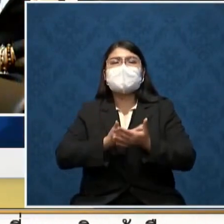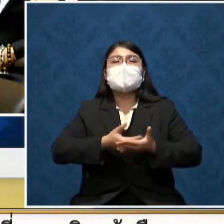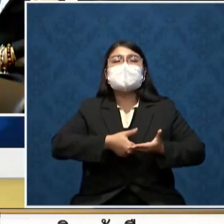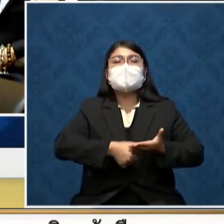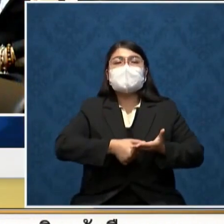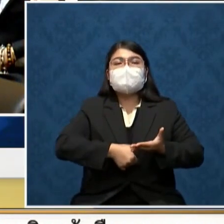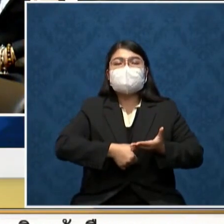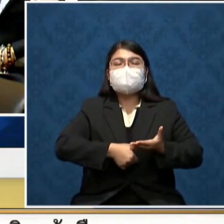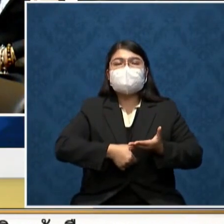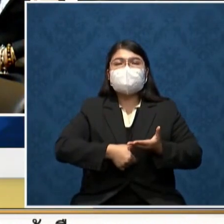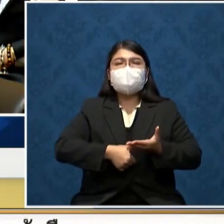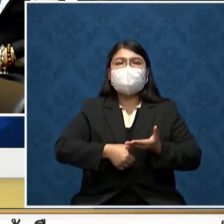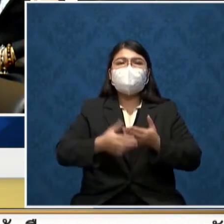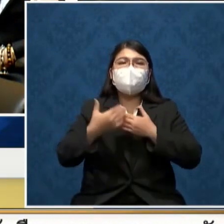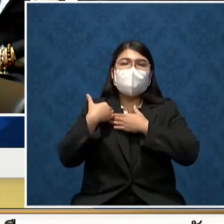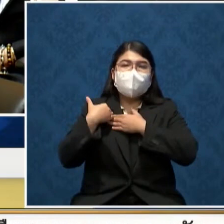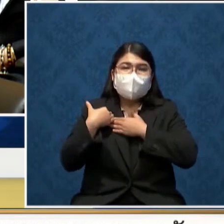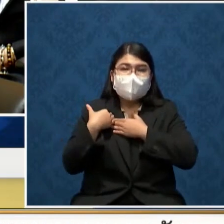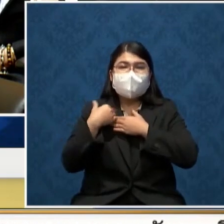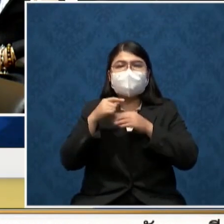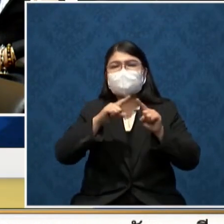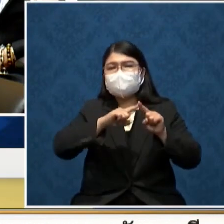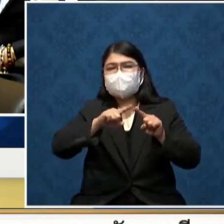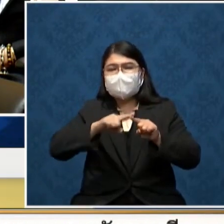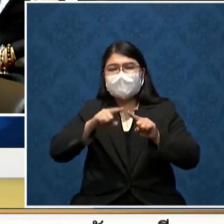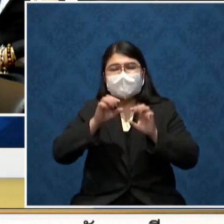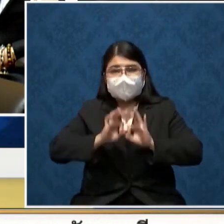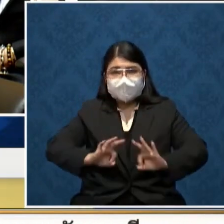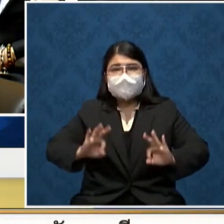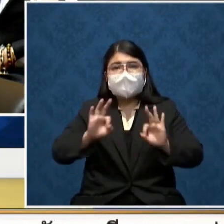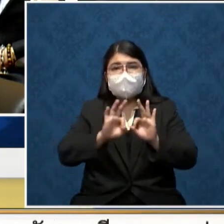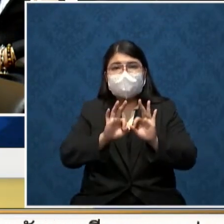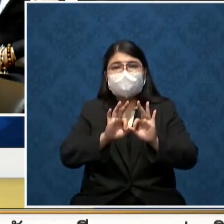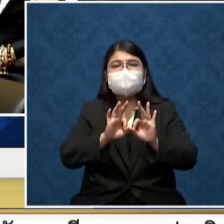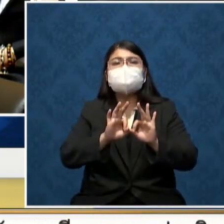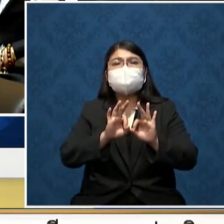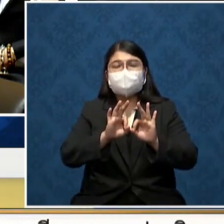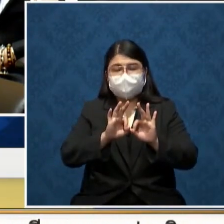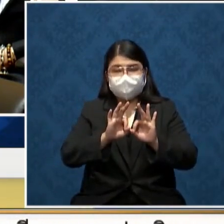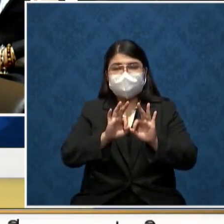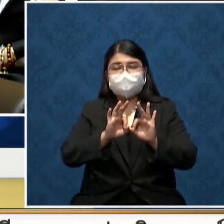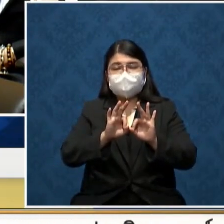ต่างๆที่มีความจำเป็นและที่สำคัญที่สุดนะครับ